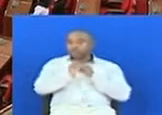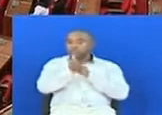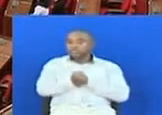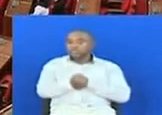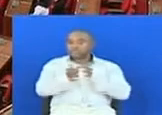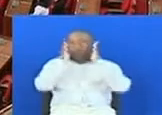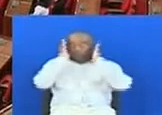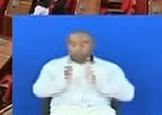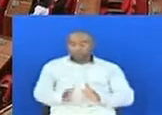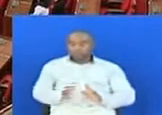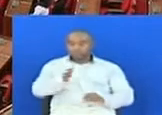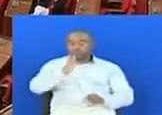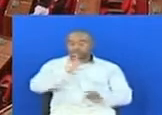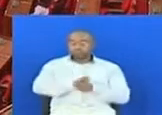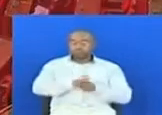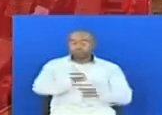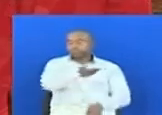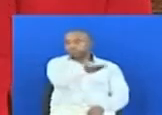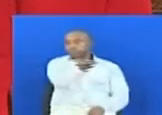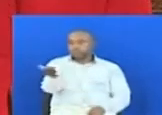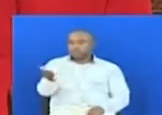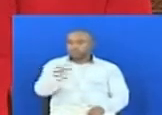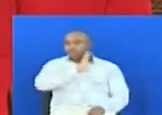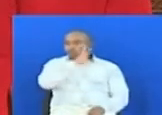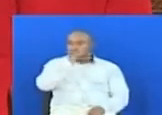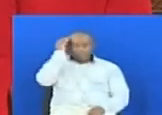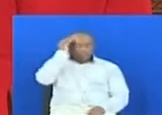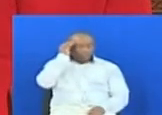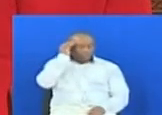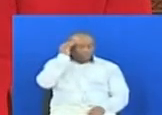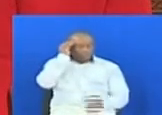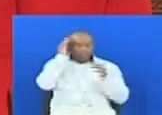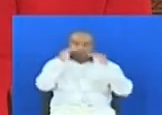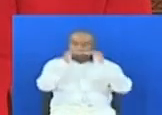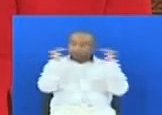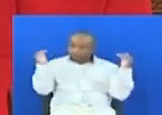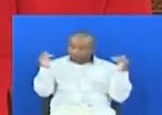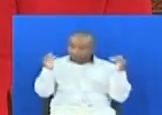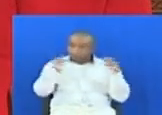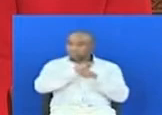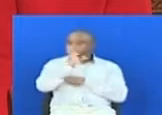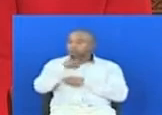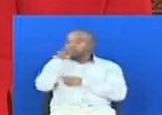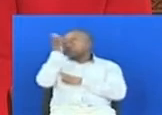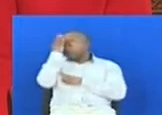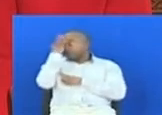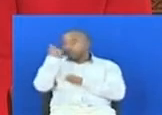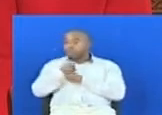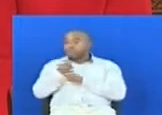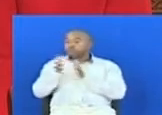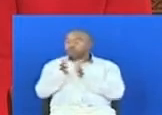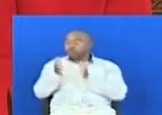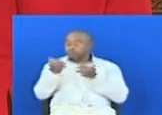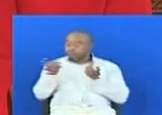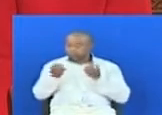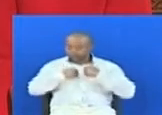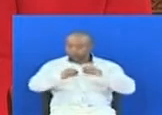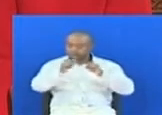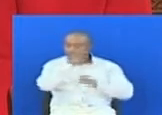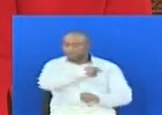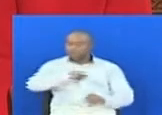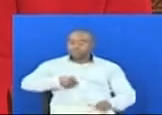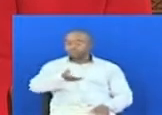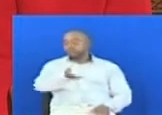bunge wenzetu kwa sababu wote tuna mawazo sawa na wote tunatambua kazi kubwa inayofanywa na Rais.